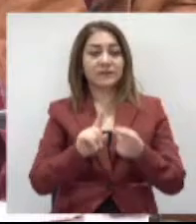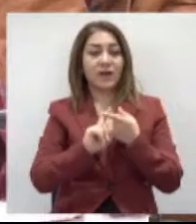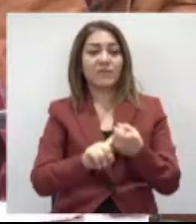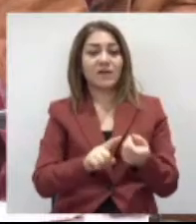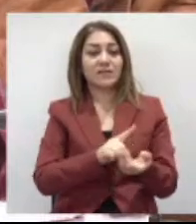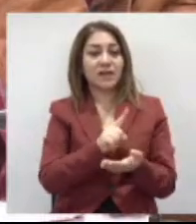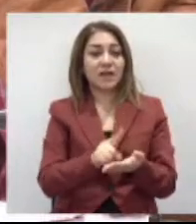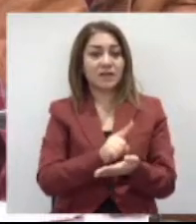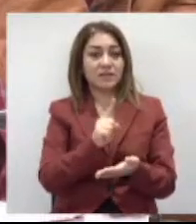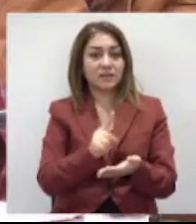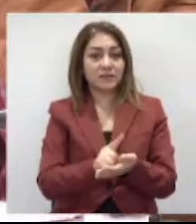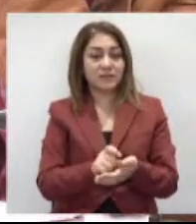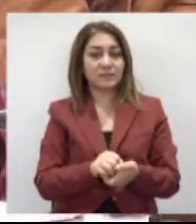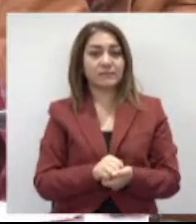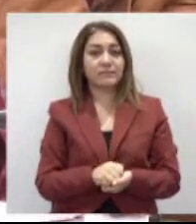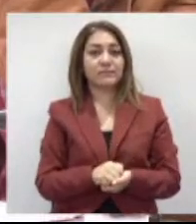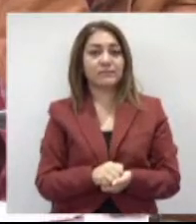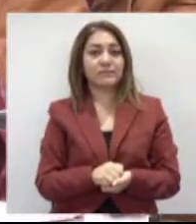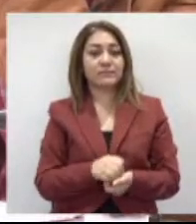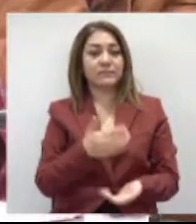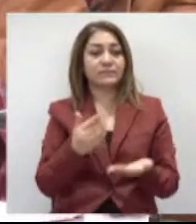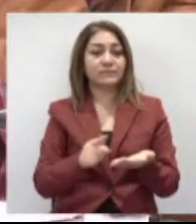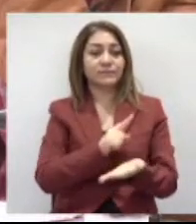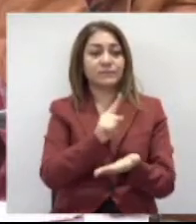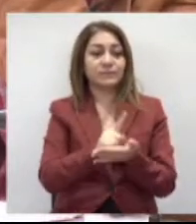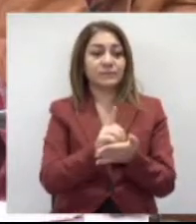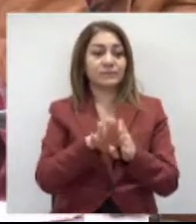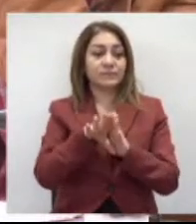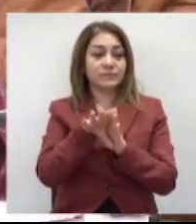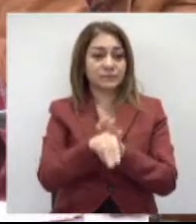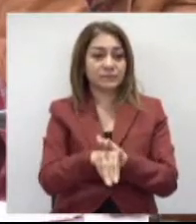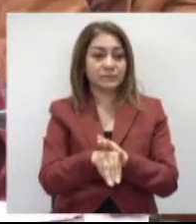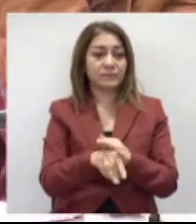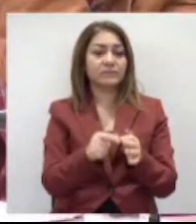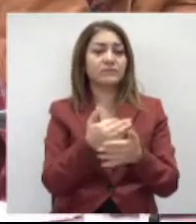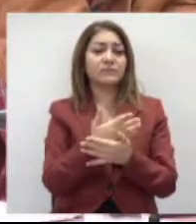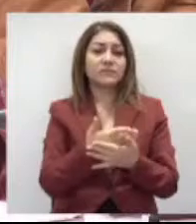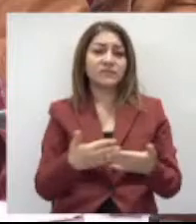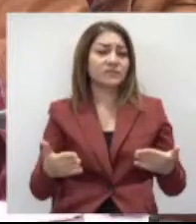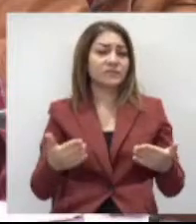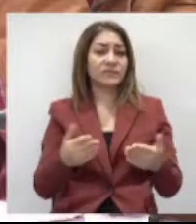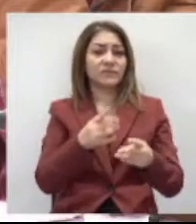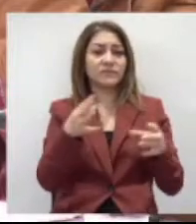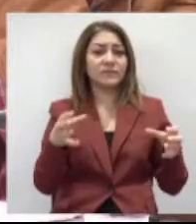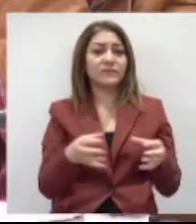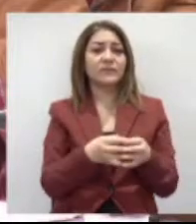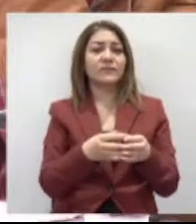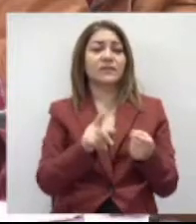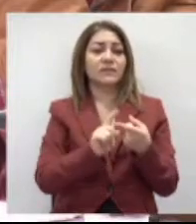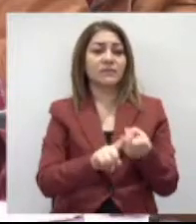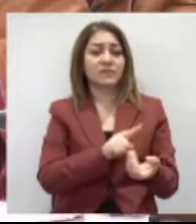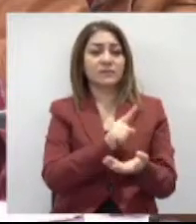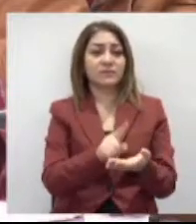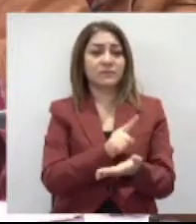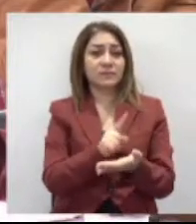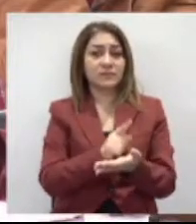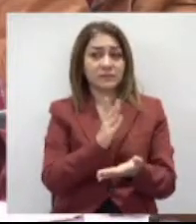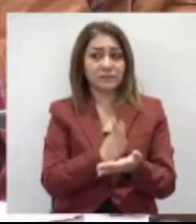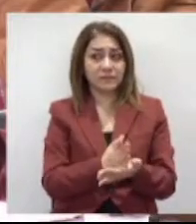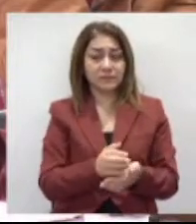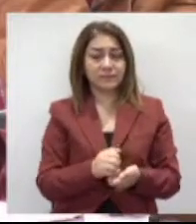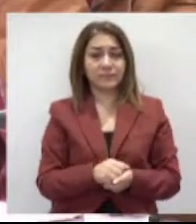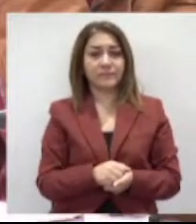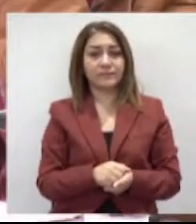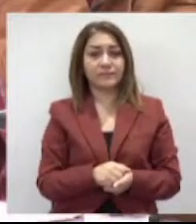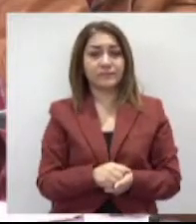հարցեր, ու եթե այս հարցը ներառում ենք, բազմաթիվ նաև այլ մարմիններին առնչվող հարցեր կա, կամ ասենք